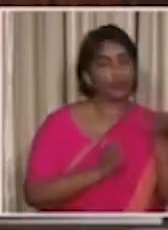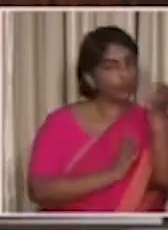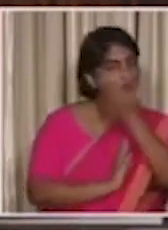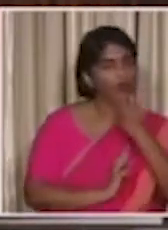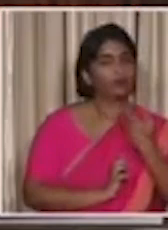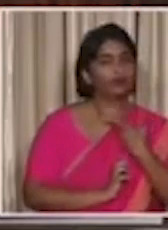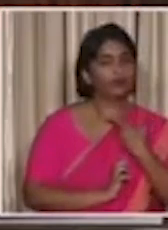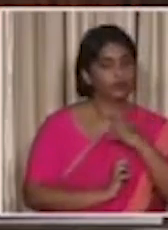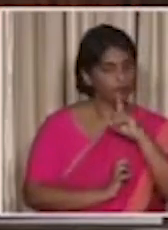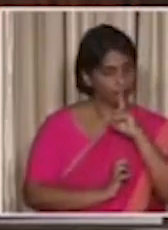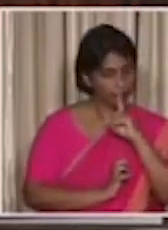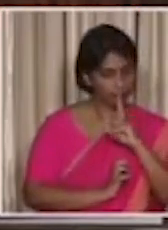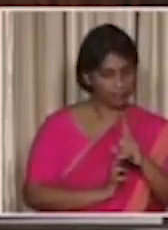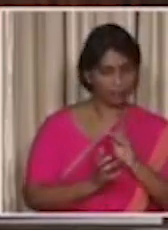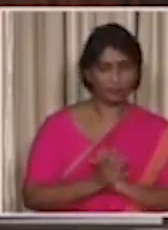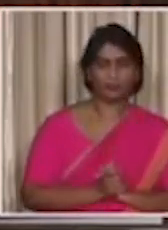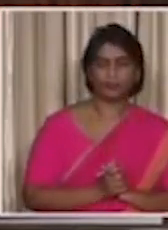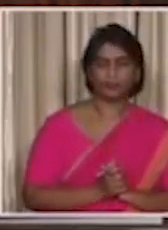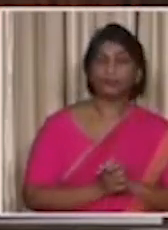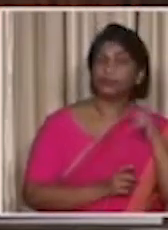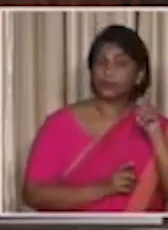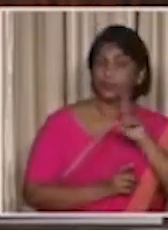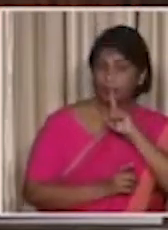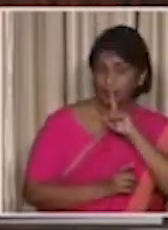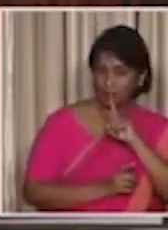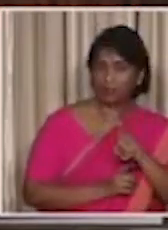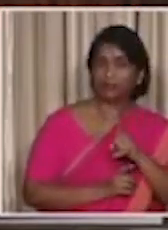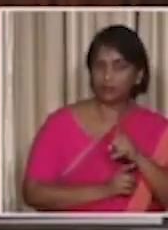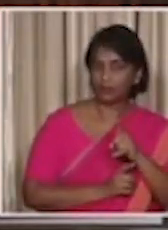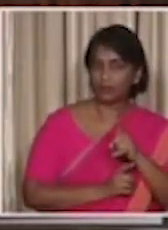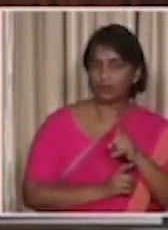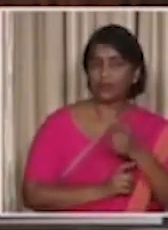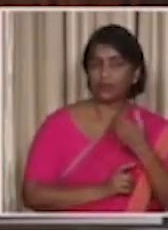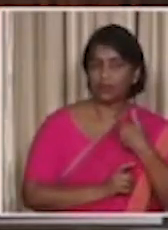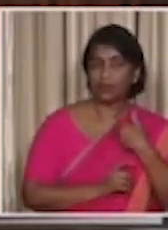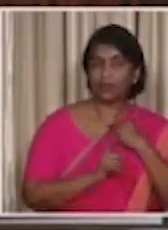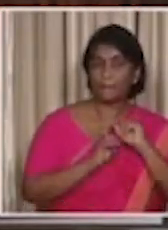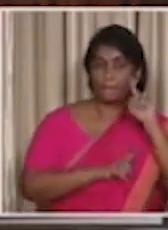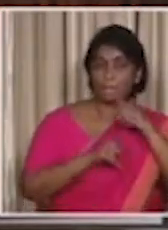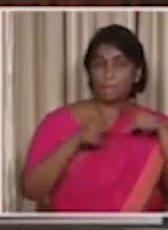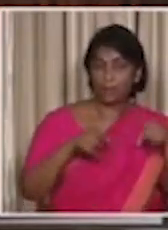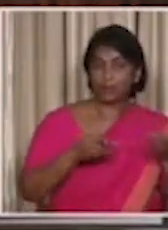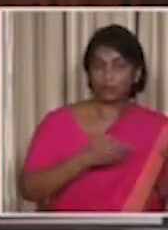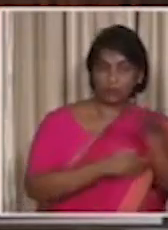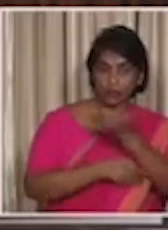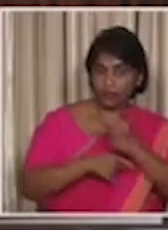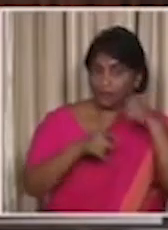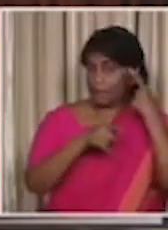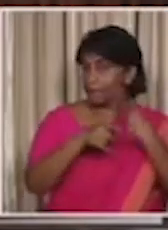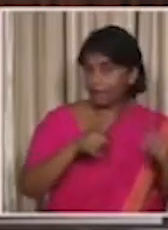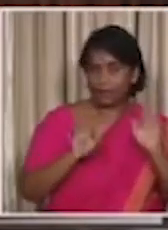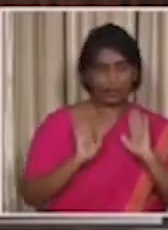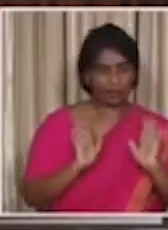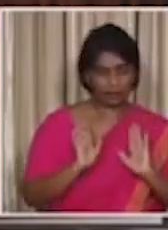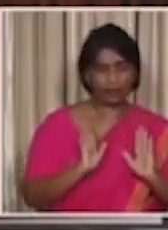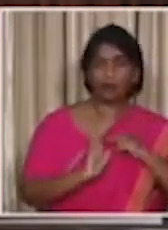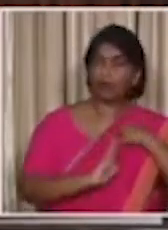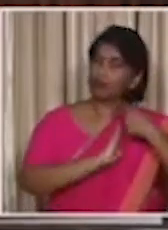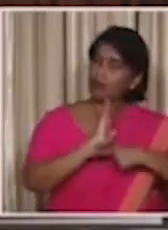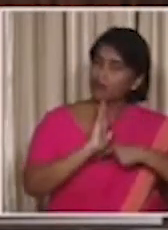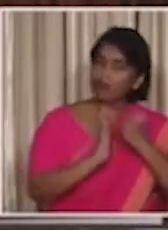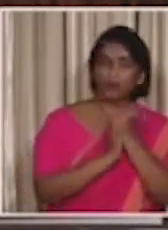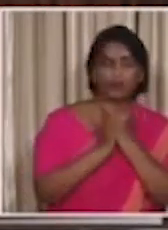සැමගෙන්ම ඉල්ලා සිටිනවා. ඒ ඉල්ලීම මම කරන්නේ මේ සභාවේ සිටින ඔබ සැමගෙන්ම විතරක් නෙමෙයි, මුළු මහත්